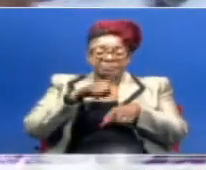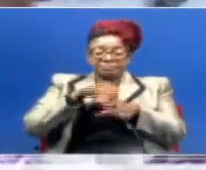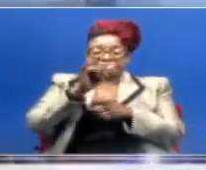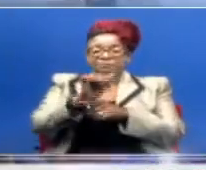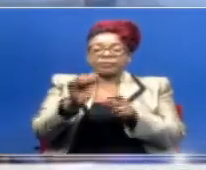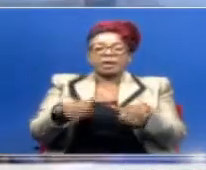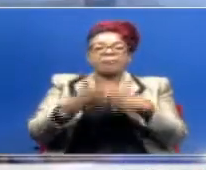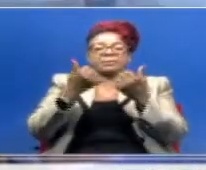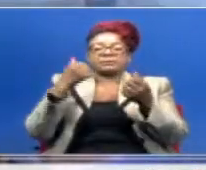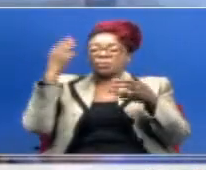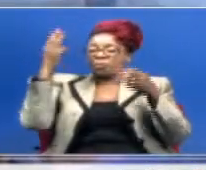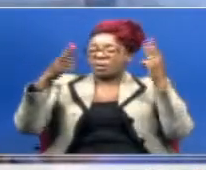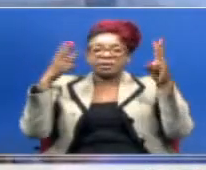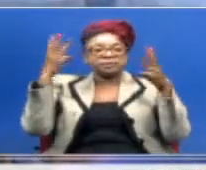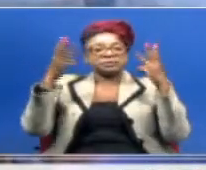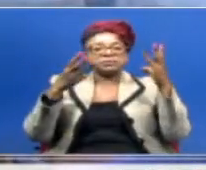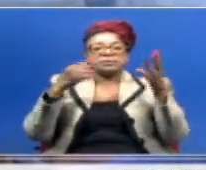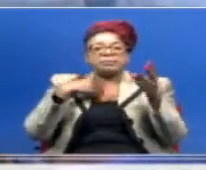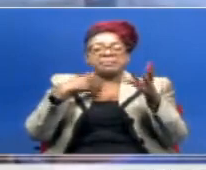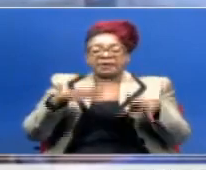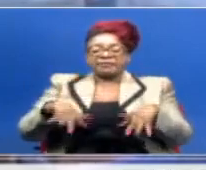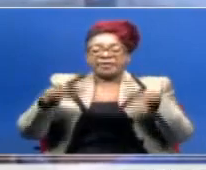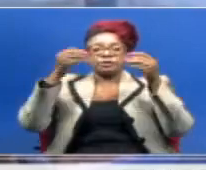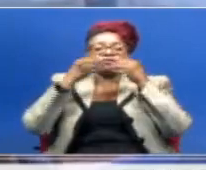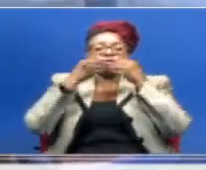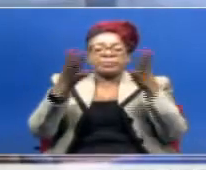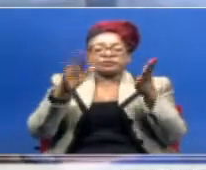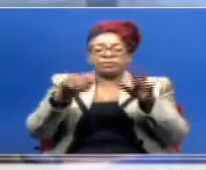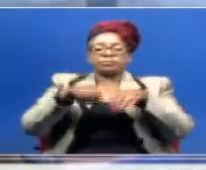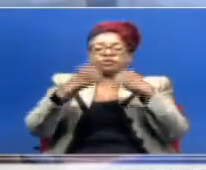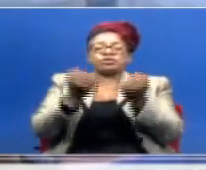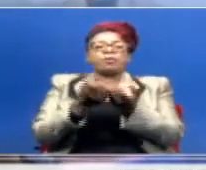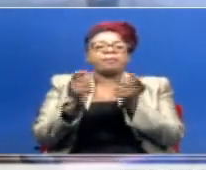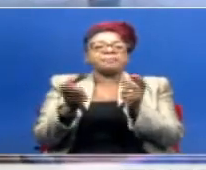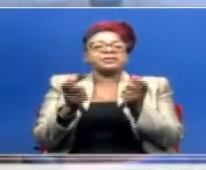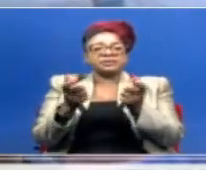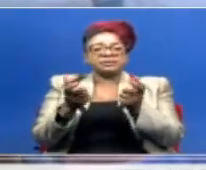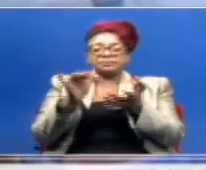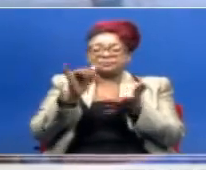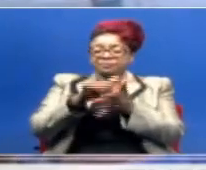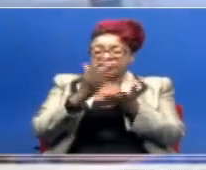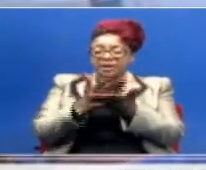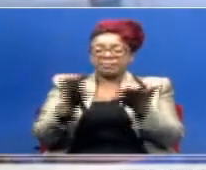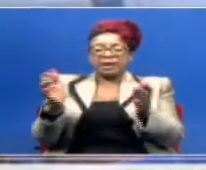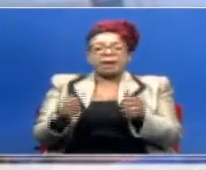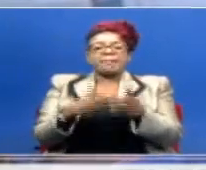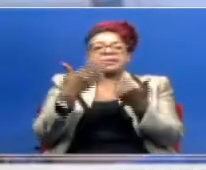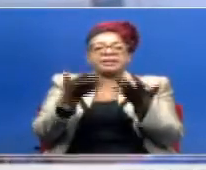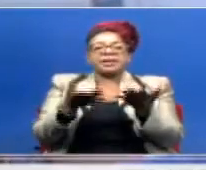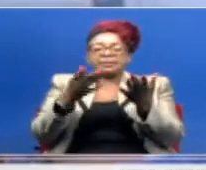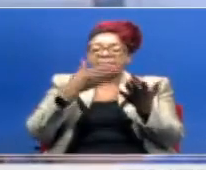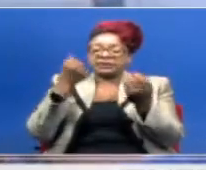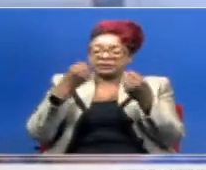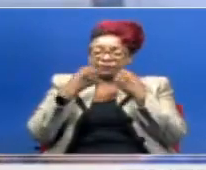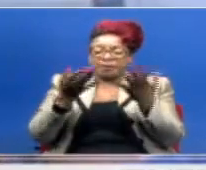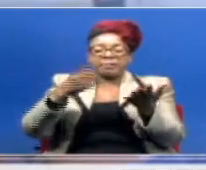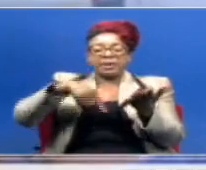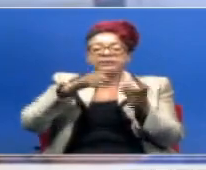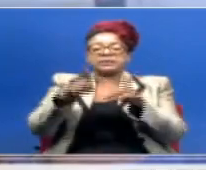kiwewe. Lakini mimi napata hiyo habari kutoka kwa mtandao, na ni kitu imekuwa walifaa kutujulisha kama